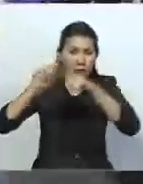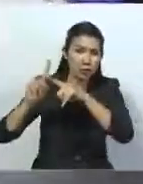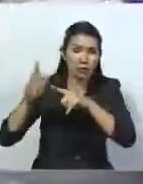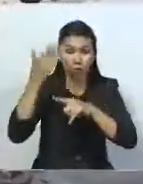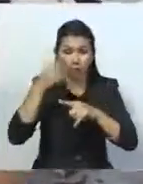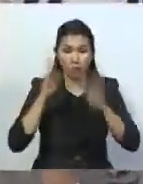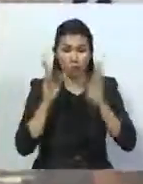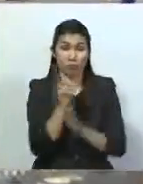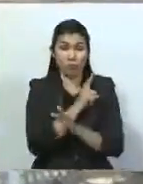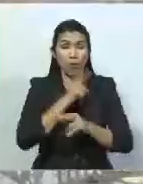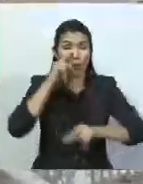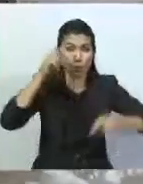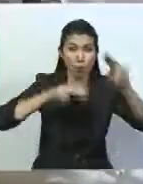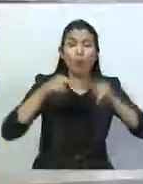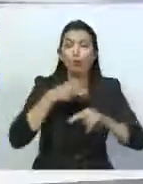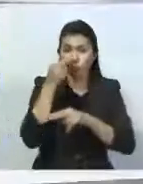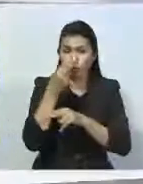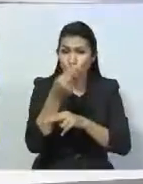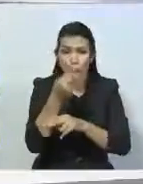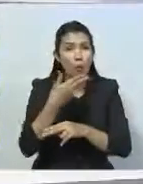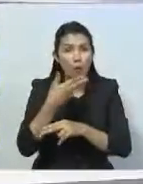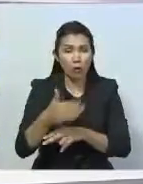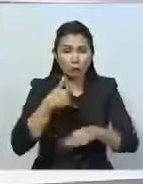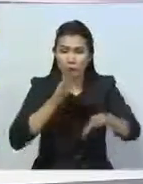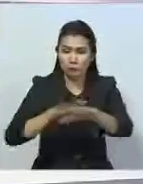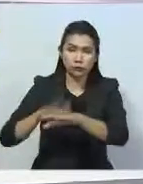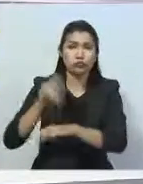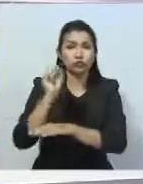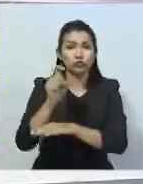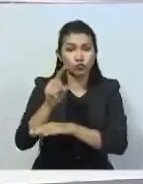ฝ้าระวังอยู่ในทุกพื้นที่อยู่เช่นเดียวกันแล้วก็จะแจ้งเตือนให้รวดเร็วและทันท่วงที